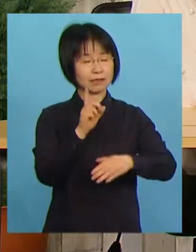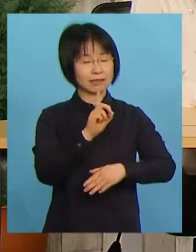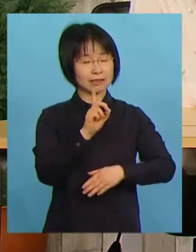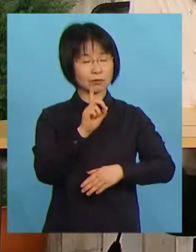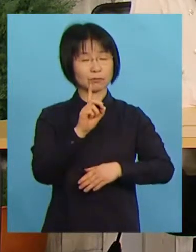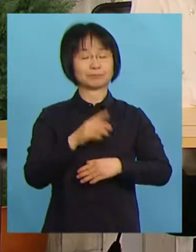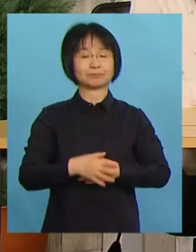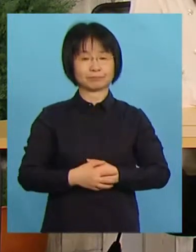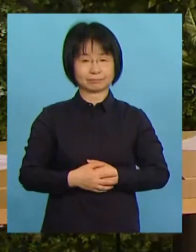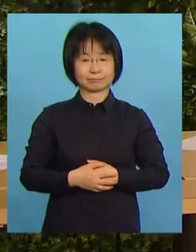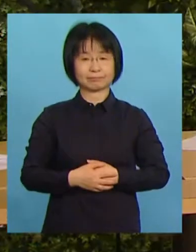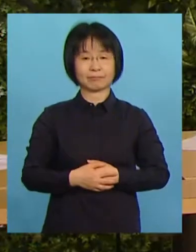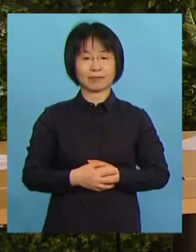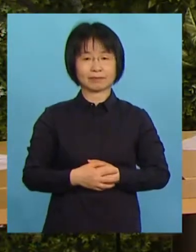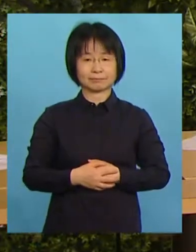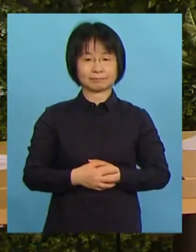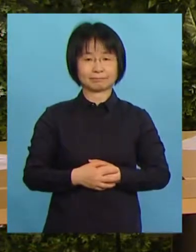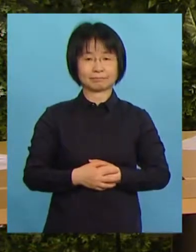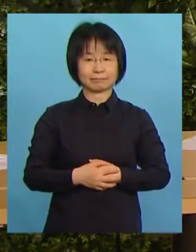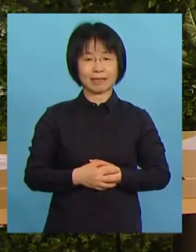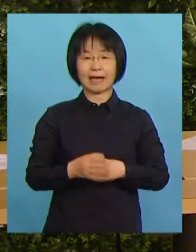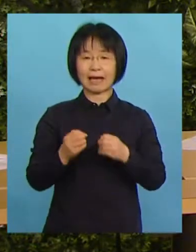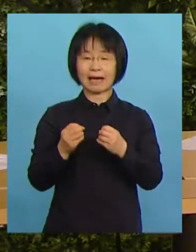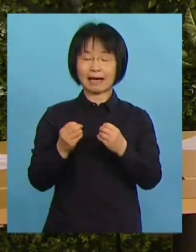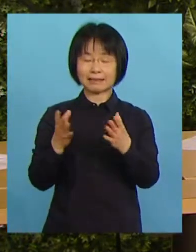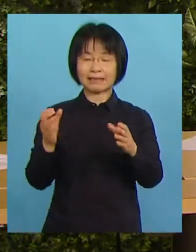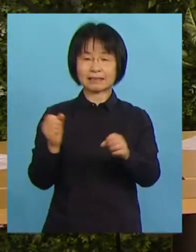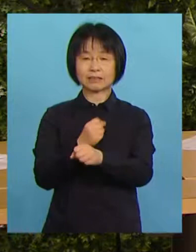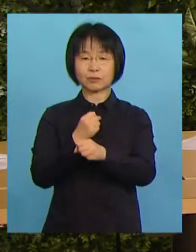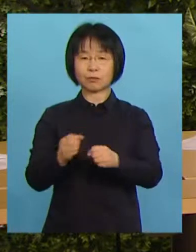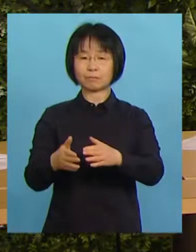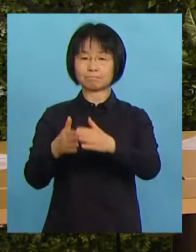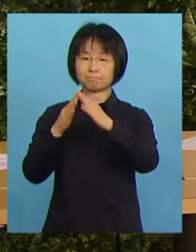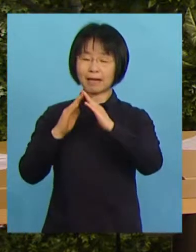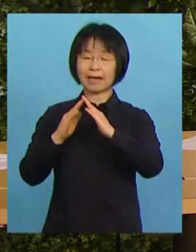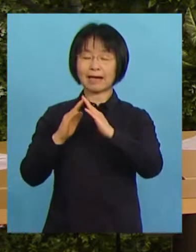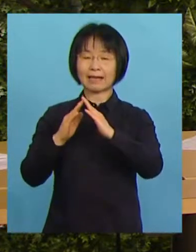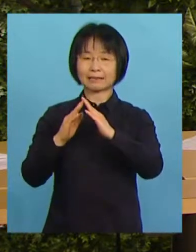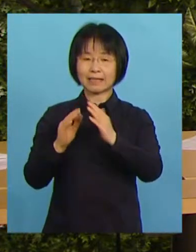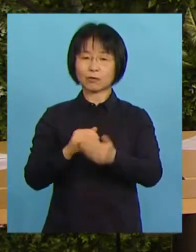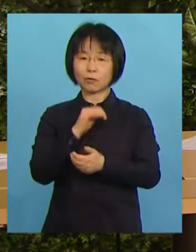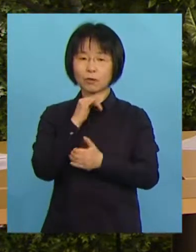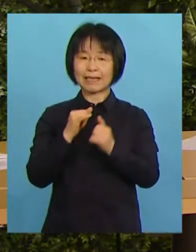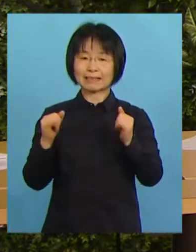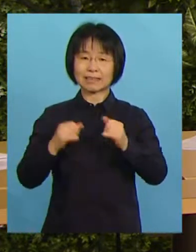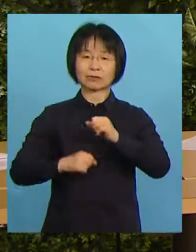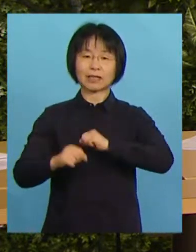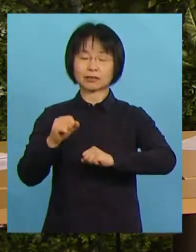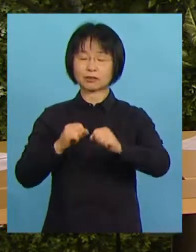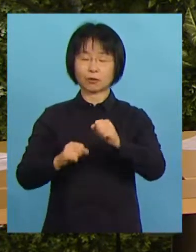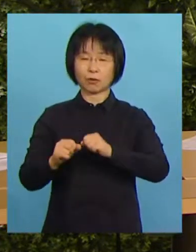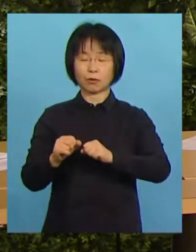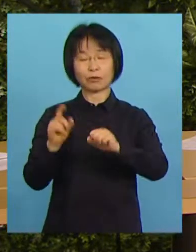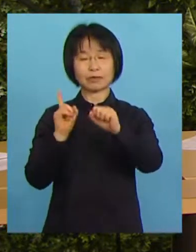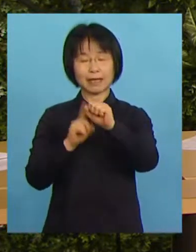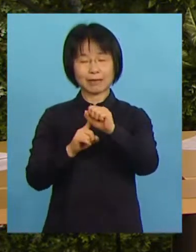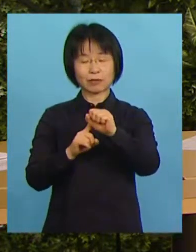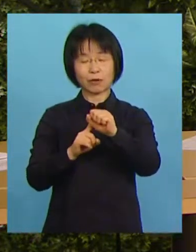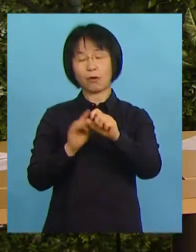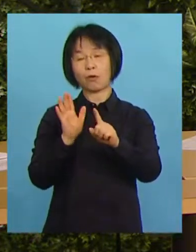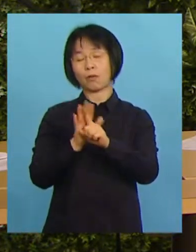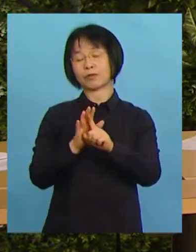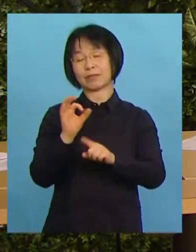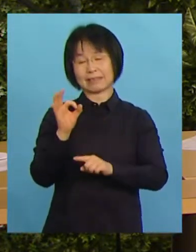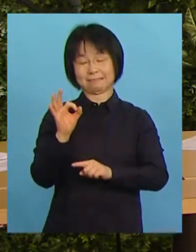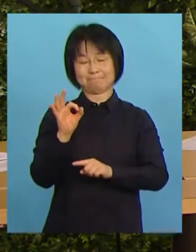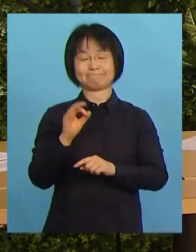。 はい、高齢者活動補助金は新しい事業を立ち上げる高齢者の活動を応援するための補助金です